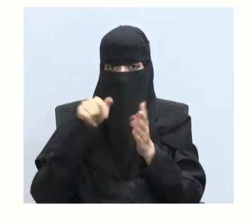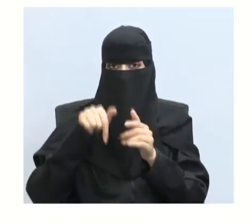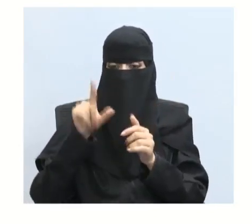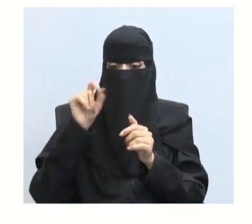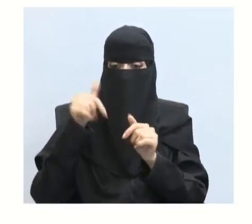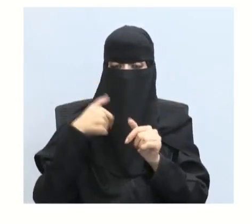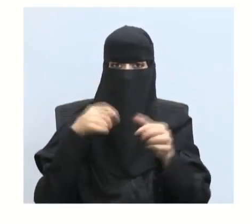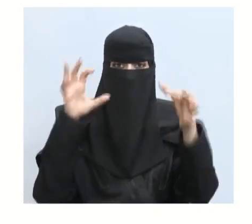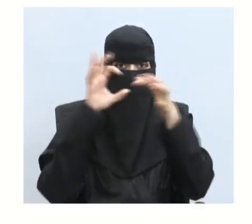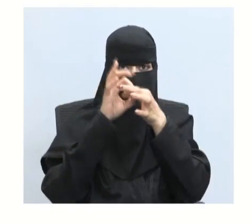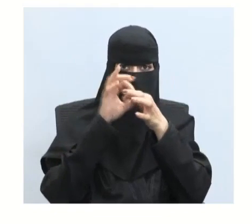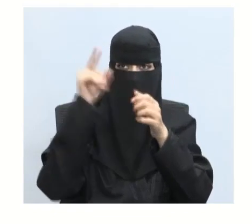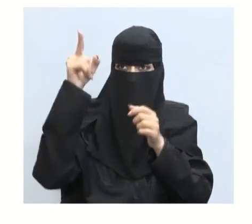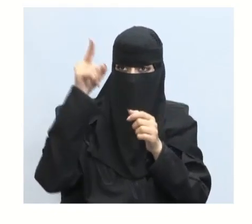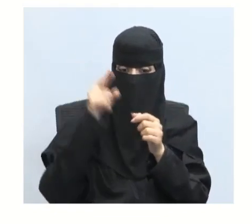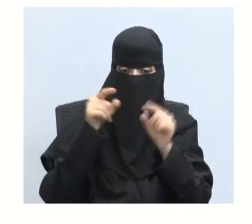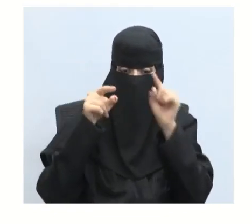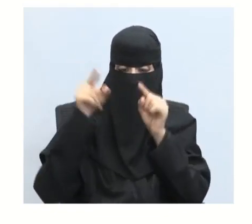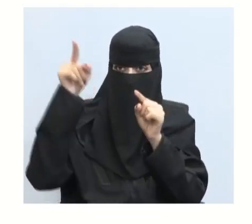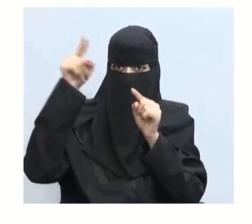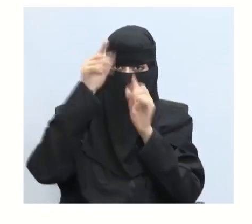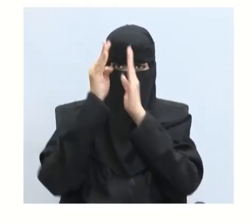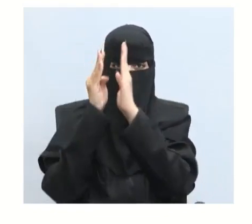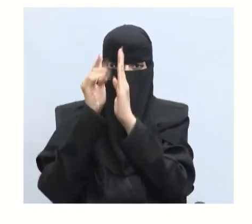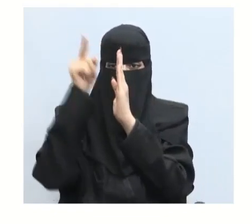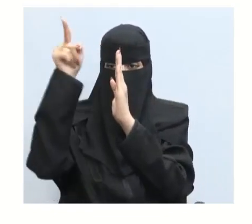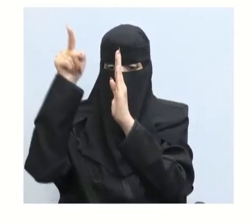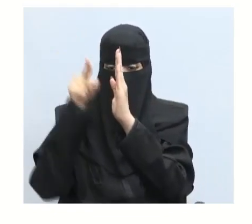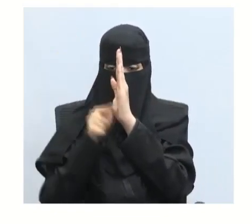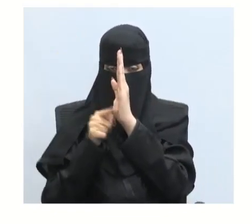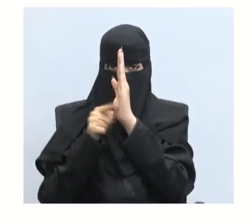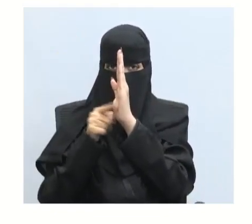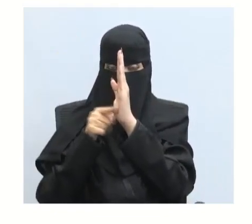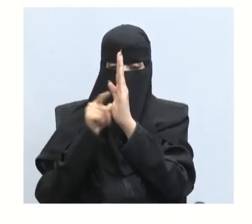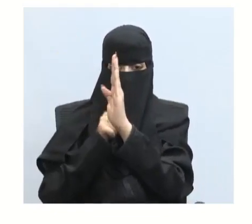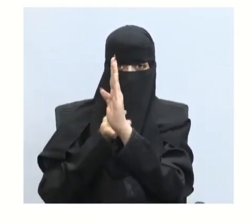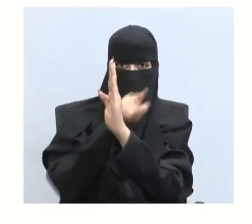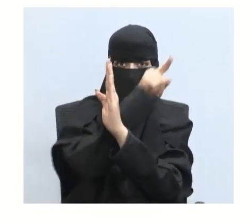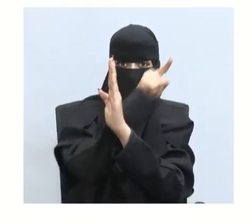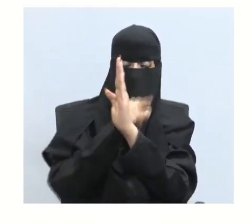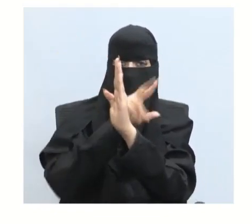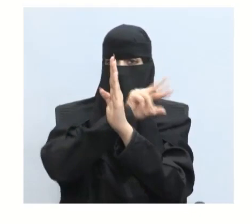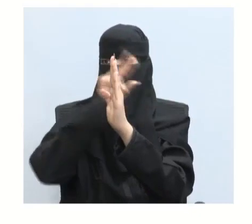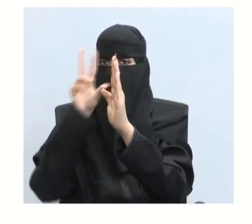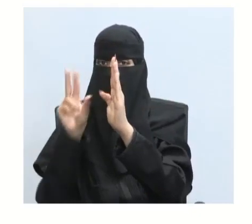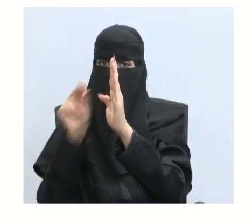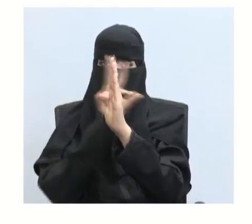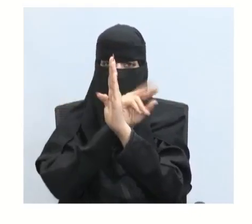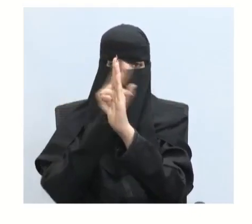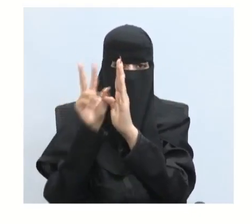احسنت علاقه زاويه السقوط بزاويه الانعكاس متساويتان اذا زاويه السقوط تساوي